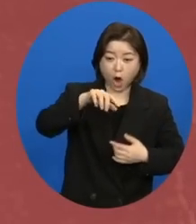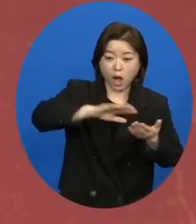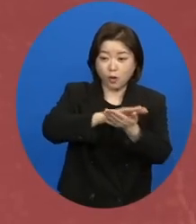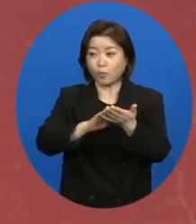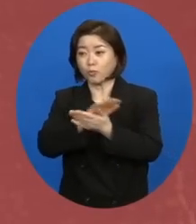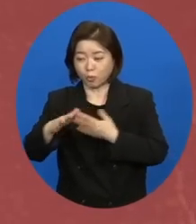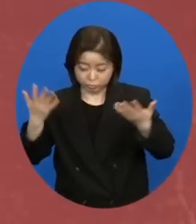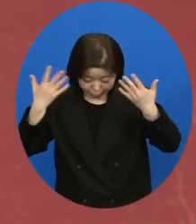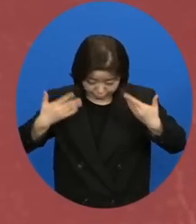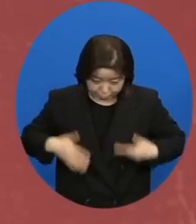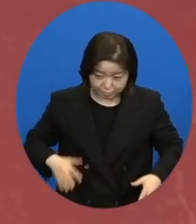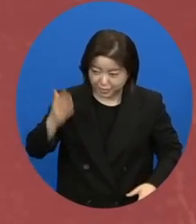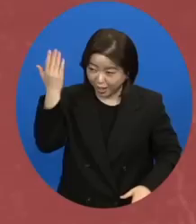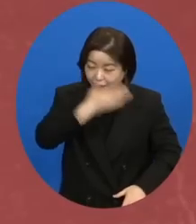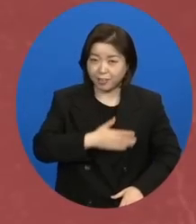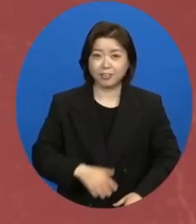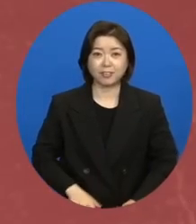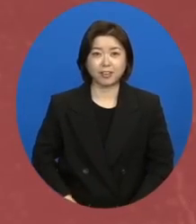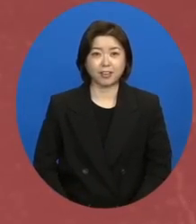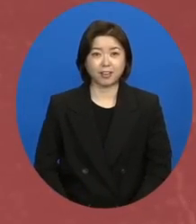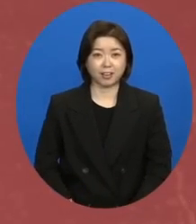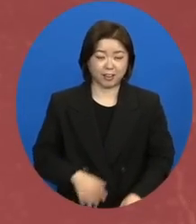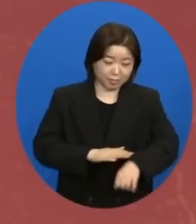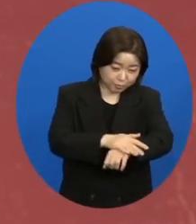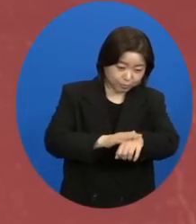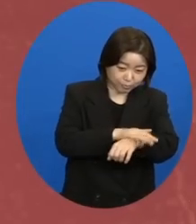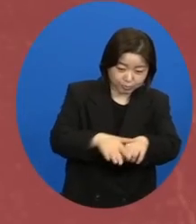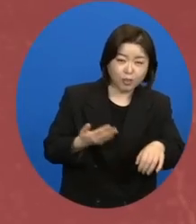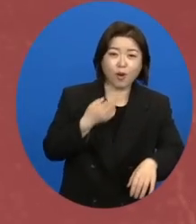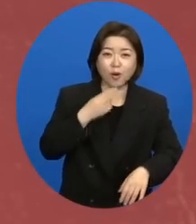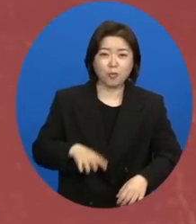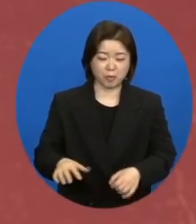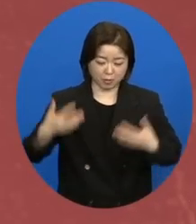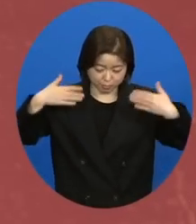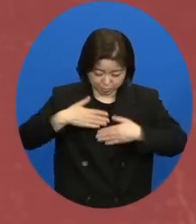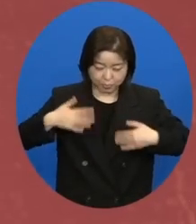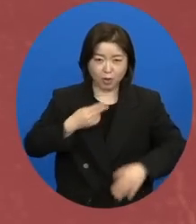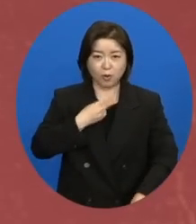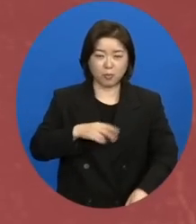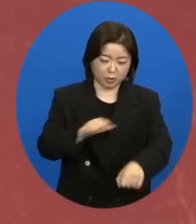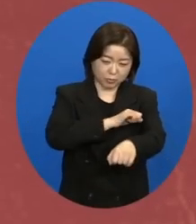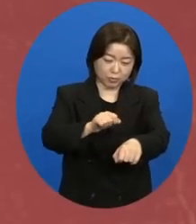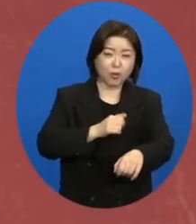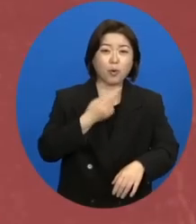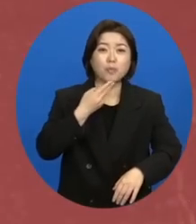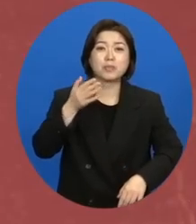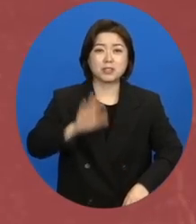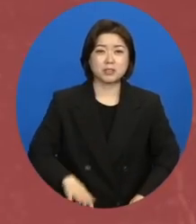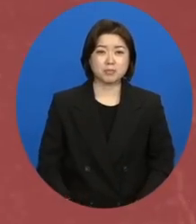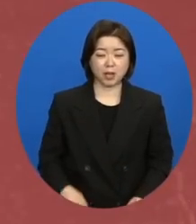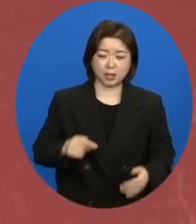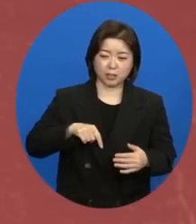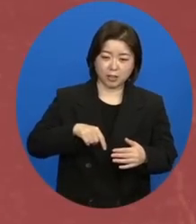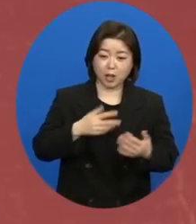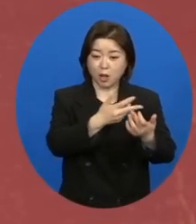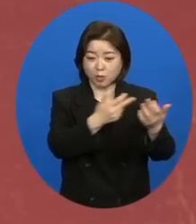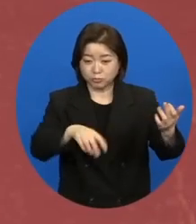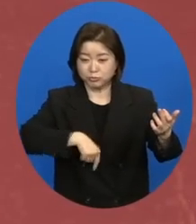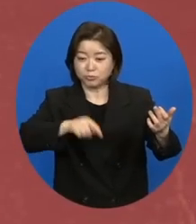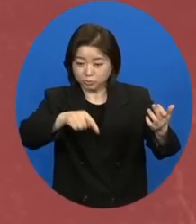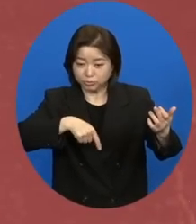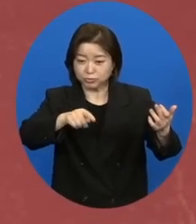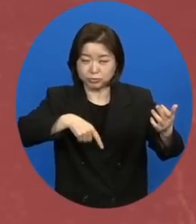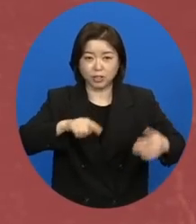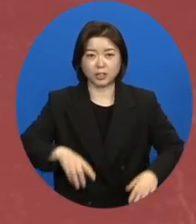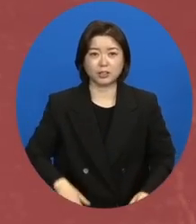뭐 문지른 적 없고 밀은 적이 없고 닦은 적도 없고 수세미장 한 적 없지만 매일 들락날락 들락날락 하다